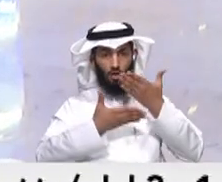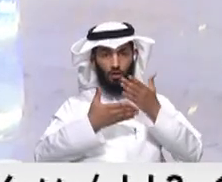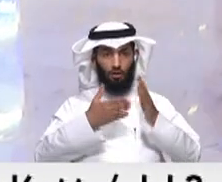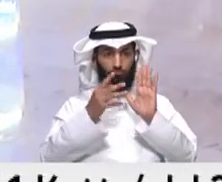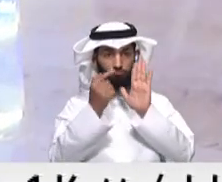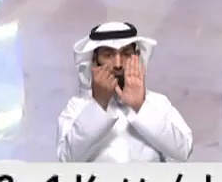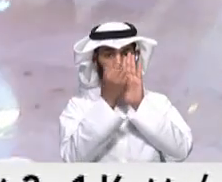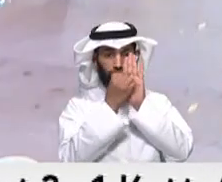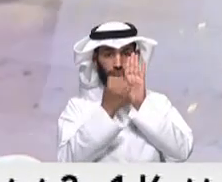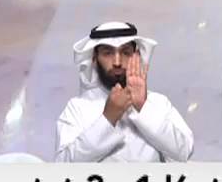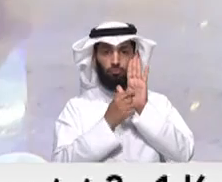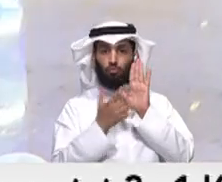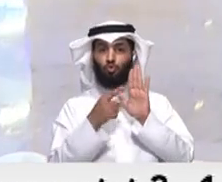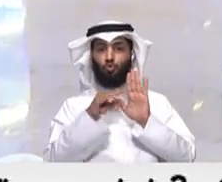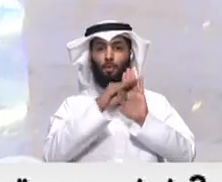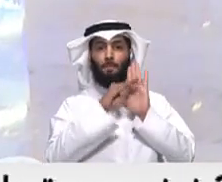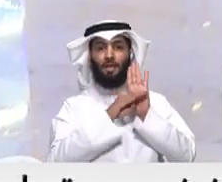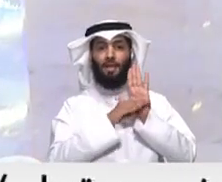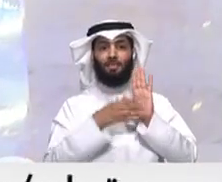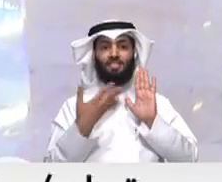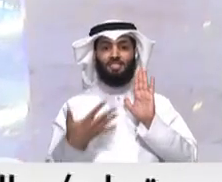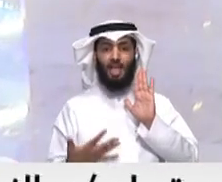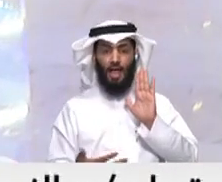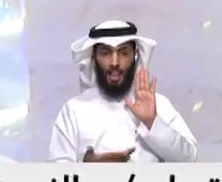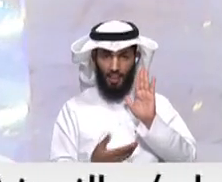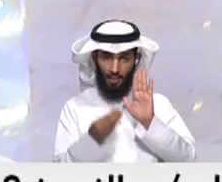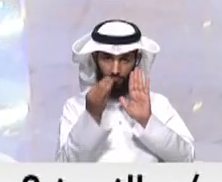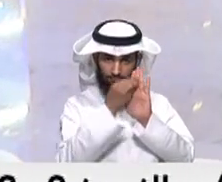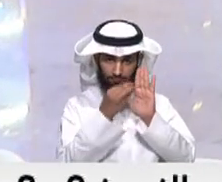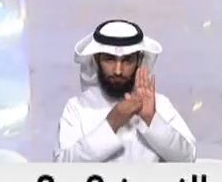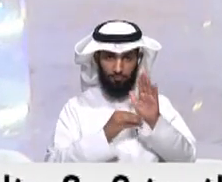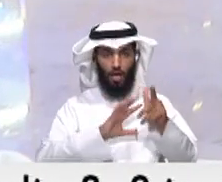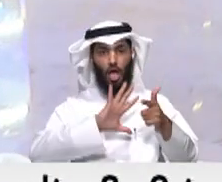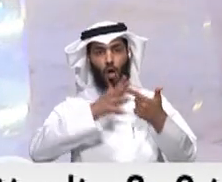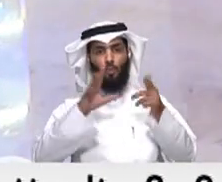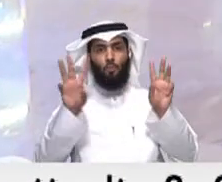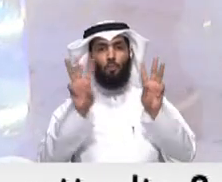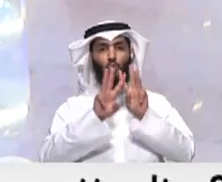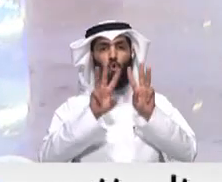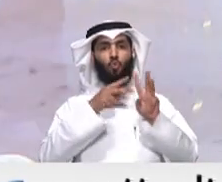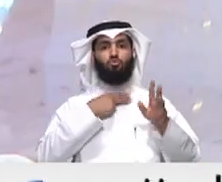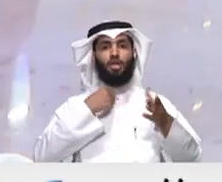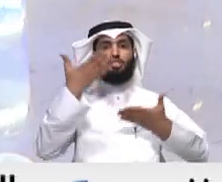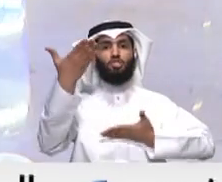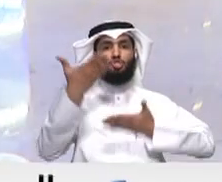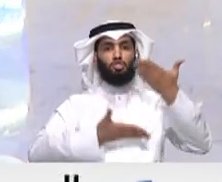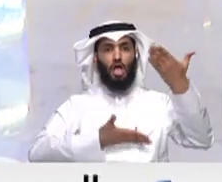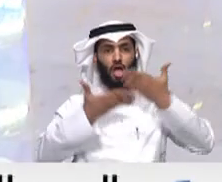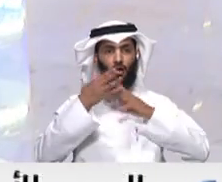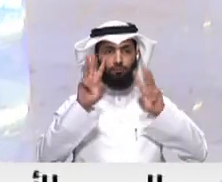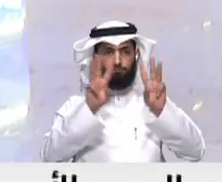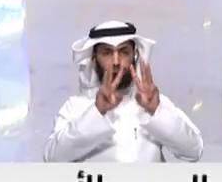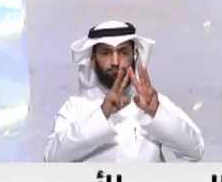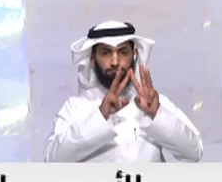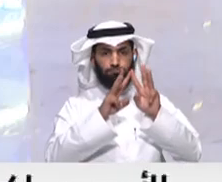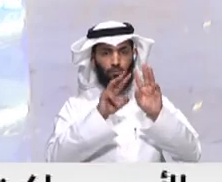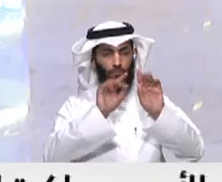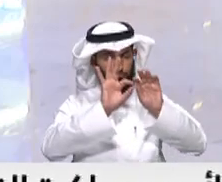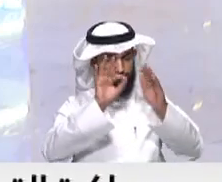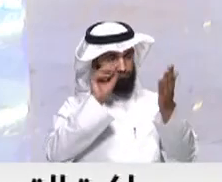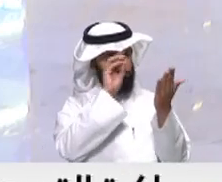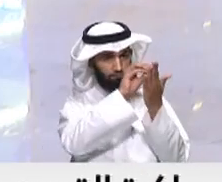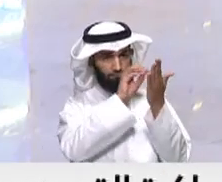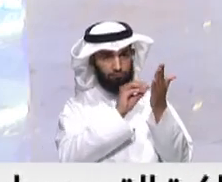طريق برنامج سهل او عن طريق بوابه وزاره التجاره ومع العلم ان في تقديم الشكوى